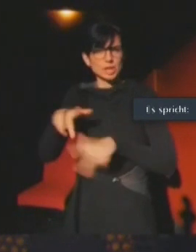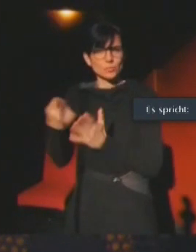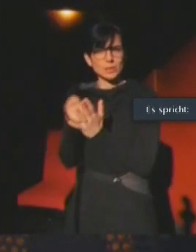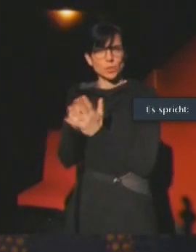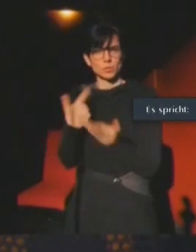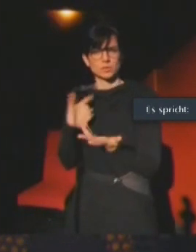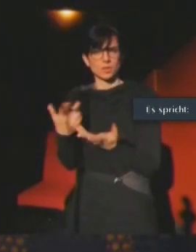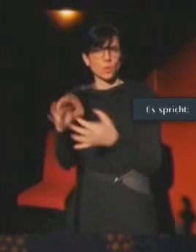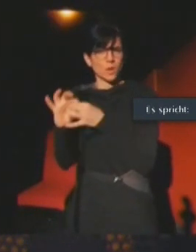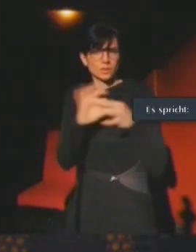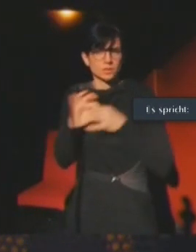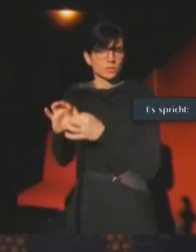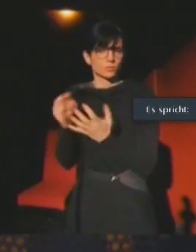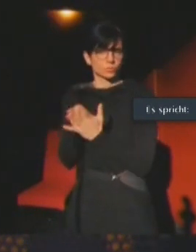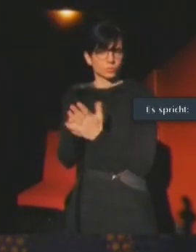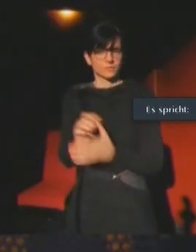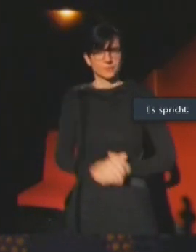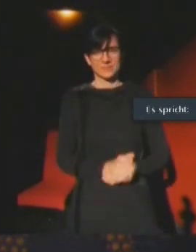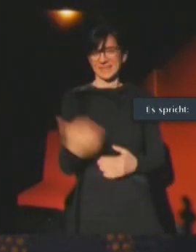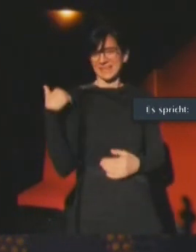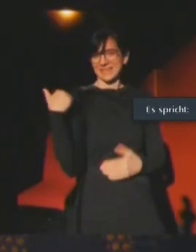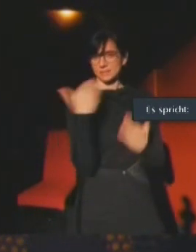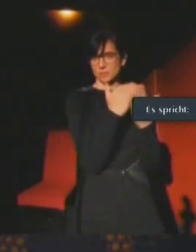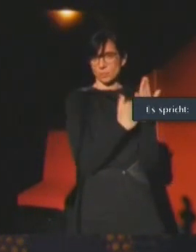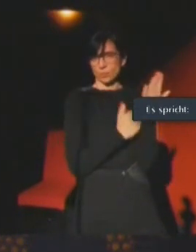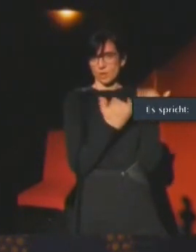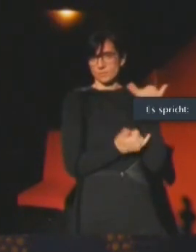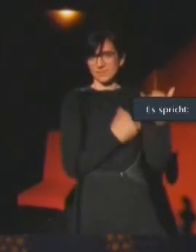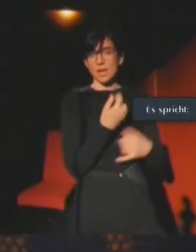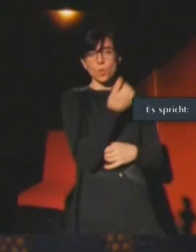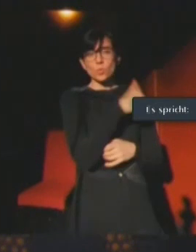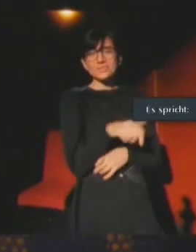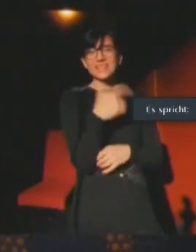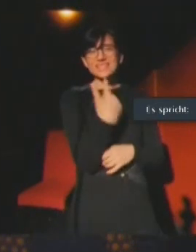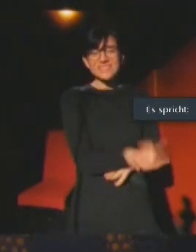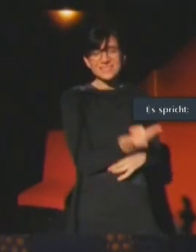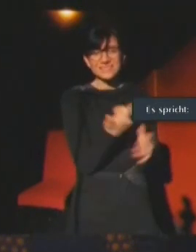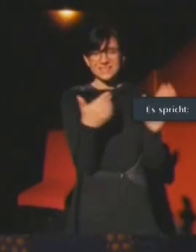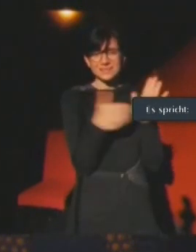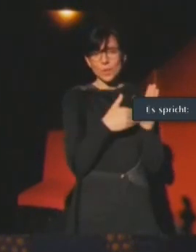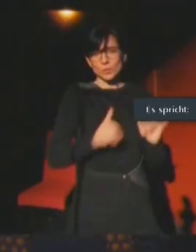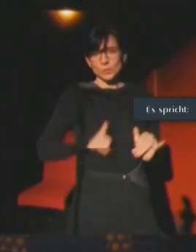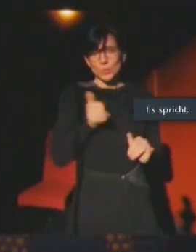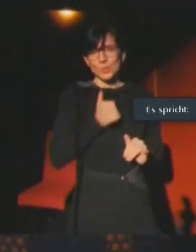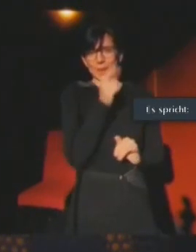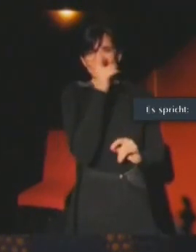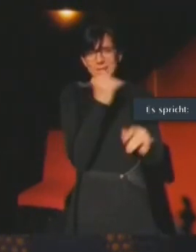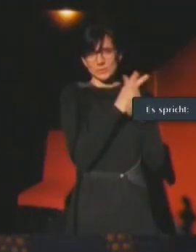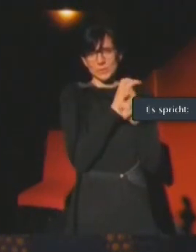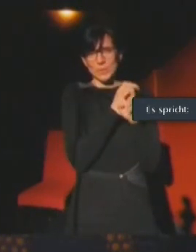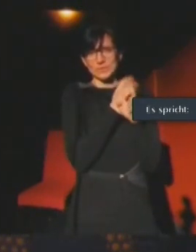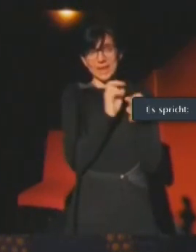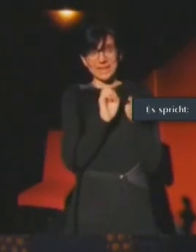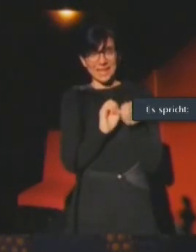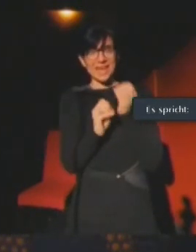bleibt. Österreich hat in der letzten Programmperiode rund 120.000, meist junge Menschen, aus Österreich über